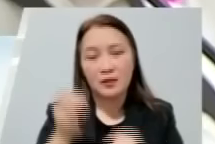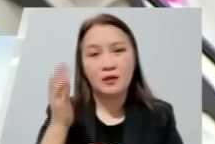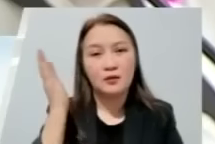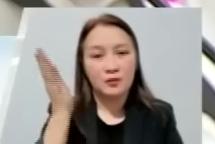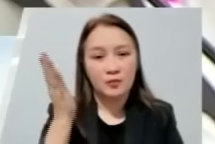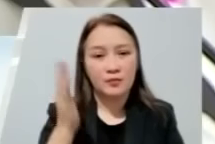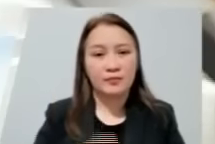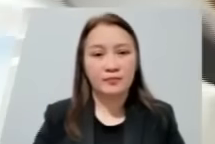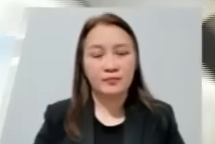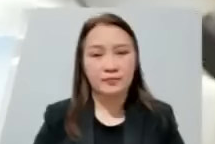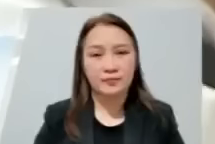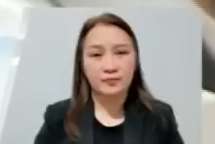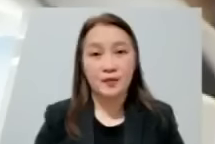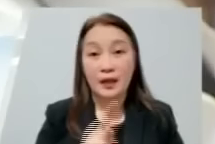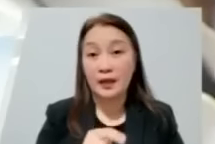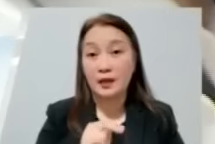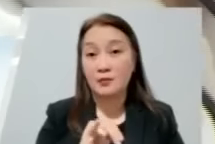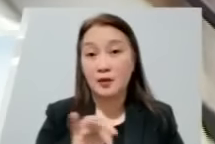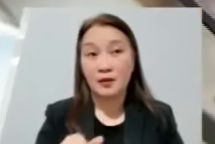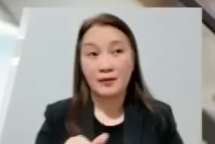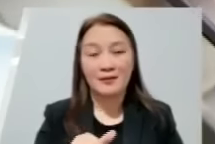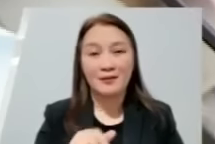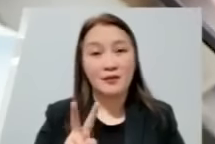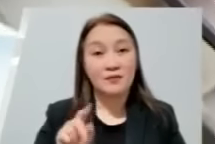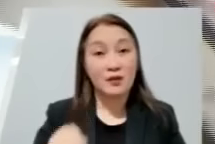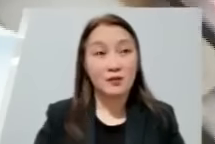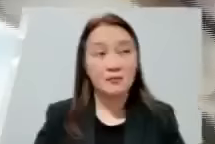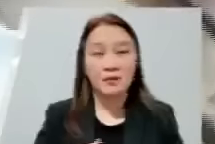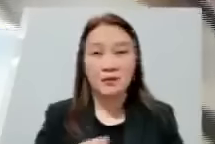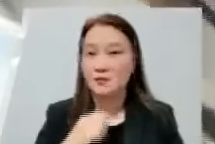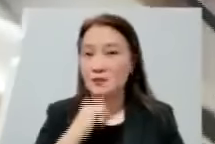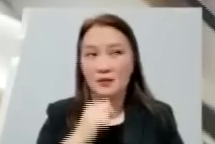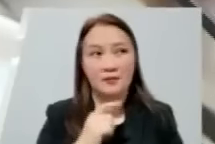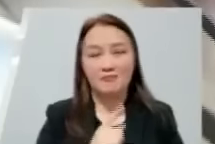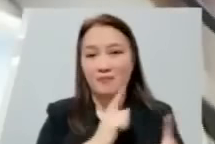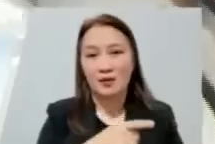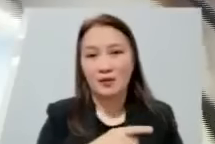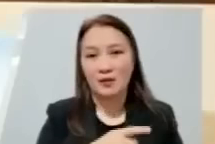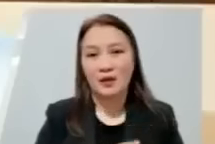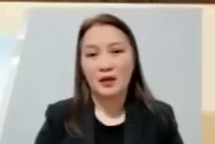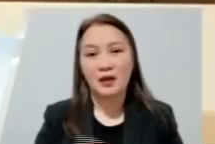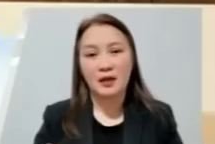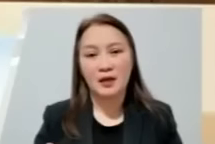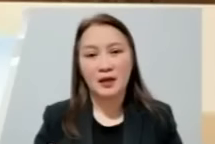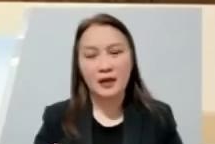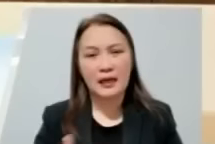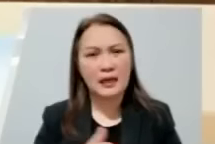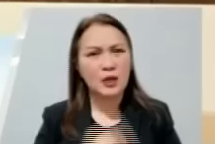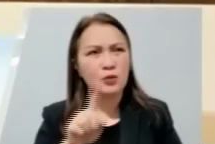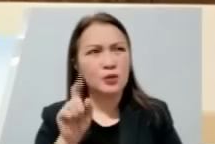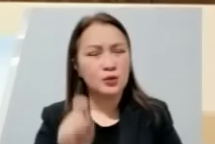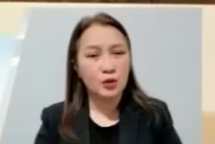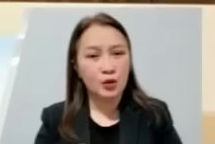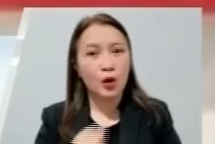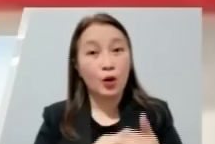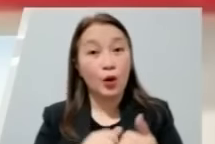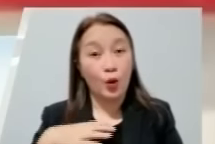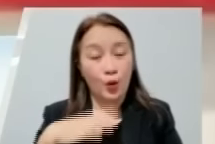sa NBI ngayong araw, binatikos ng Vice Chairman ng House Committee on Good Government and Public Accountability na si Congressman Jay